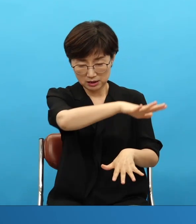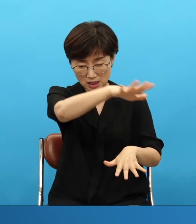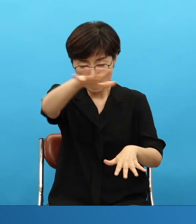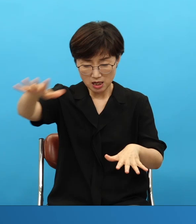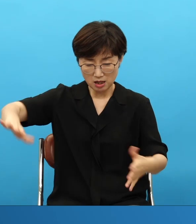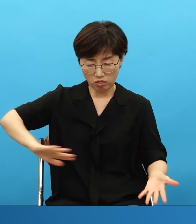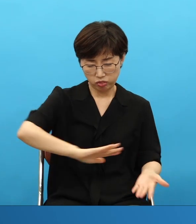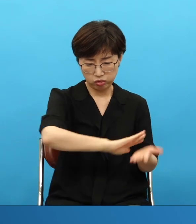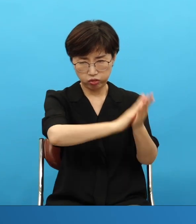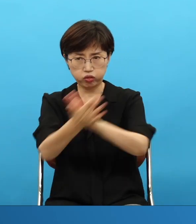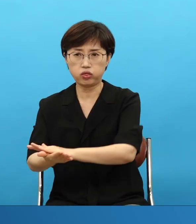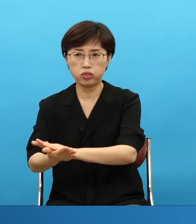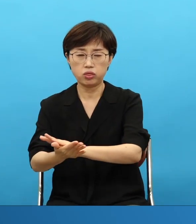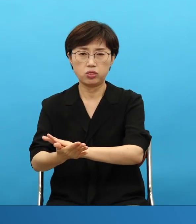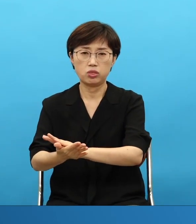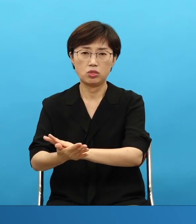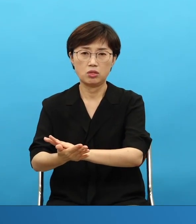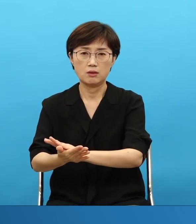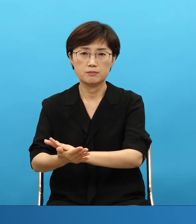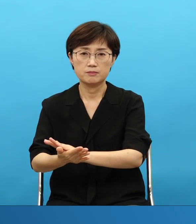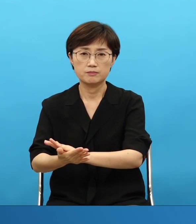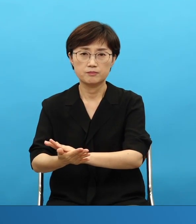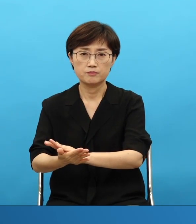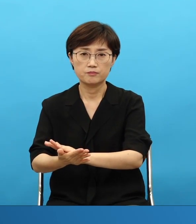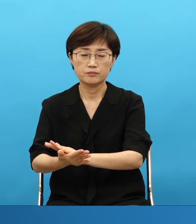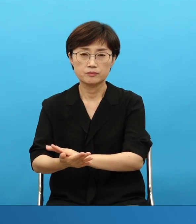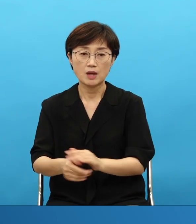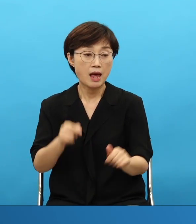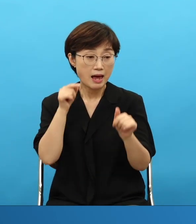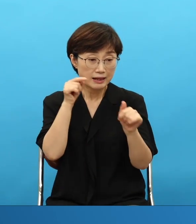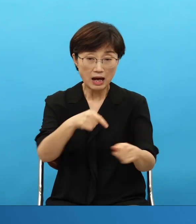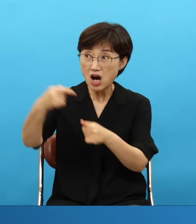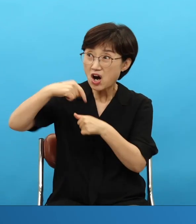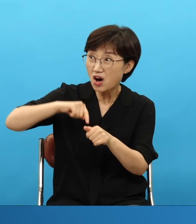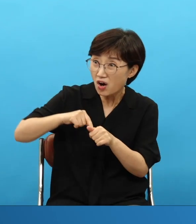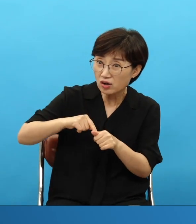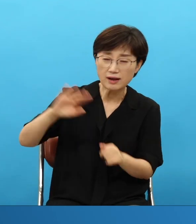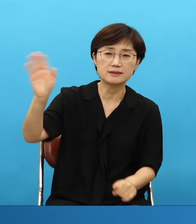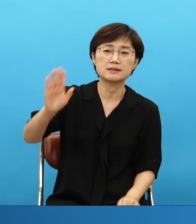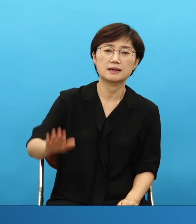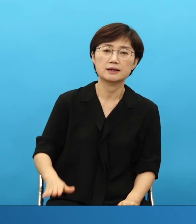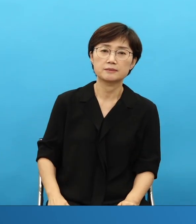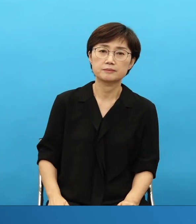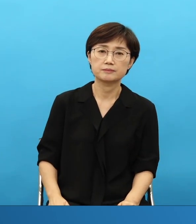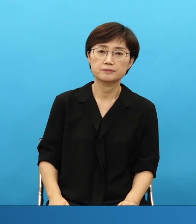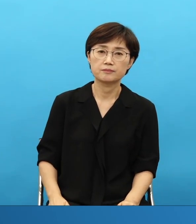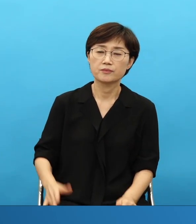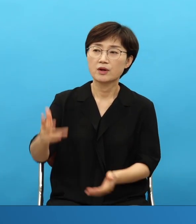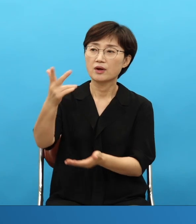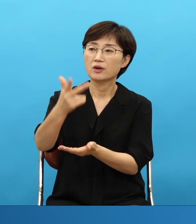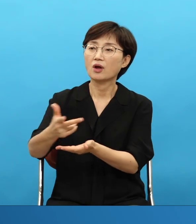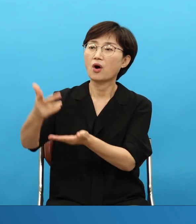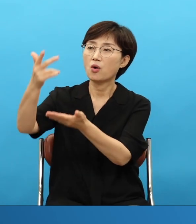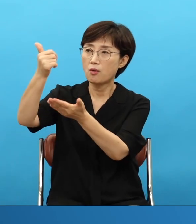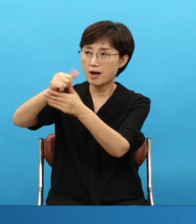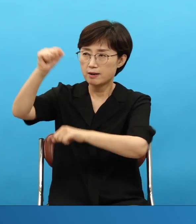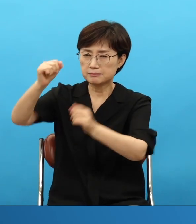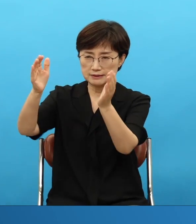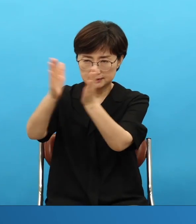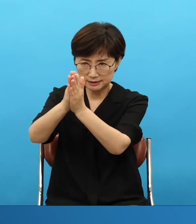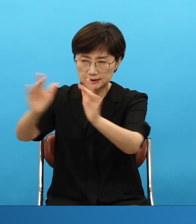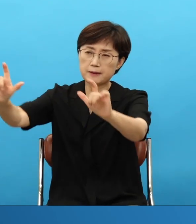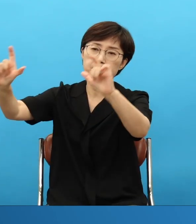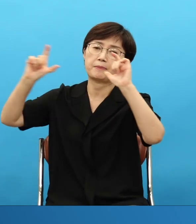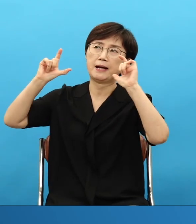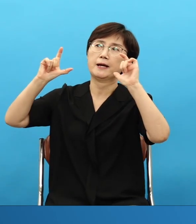earth, the seas, they all will shake. 그렇게 해라가 아닙니다. 나 여호와의 말이니라. And this isn't what we must